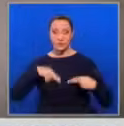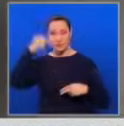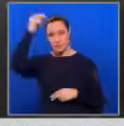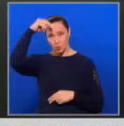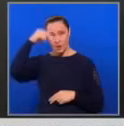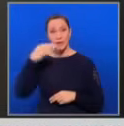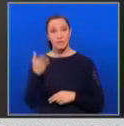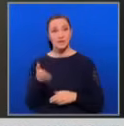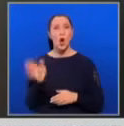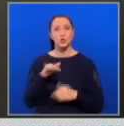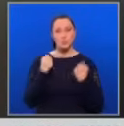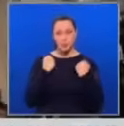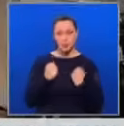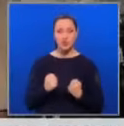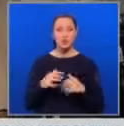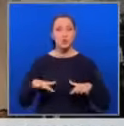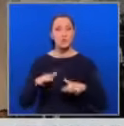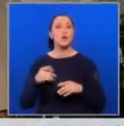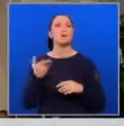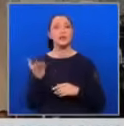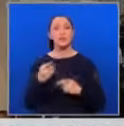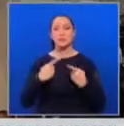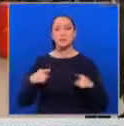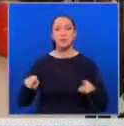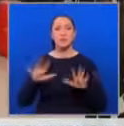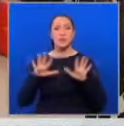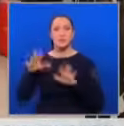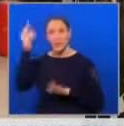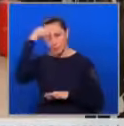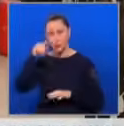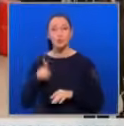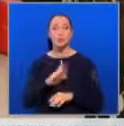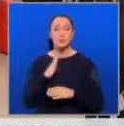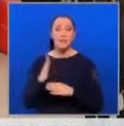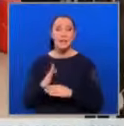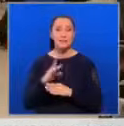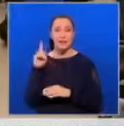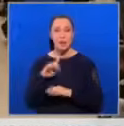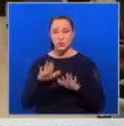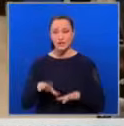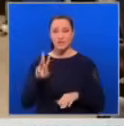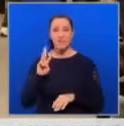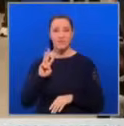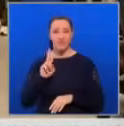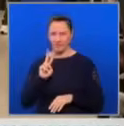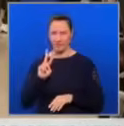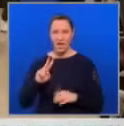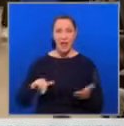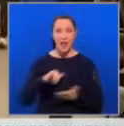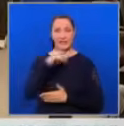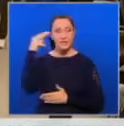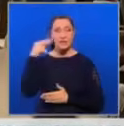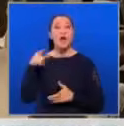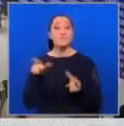нас те са в още по-сложна ситуация от тази на останалите десетки българи които изкарват последните дни на две летища в мюнхен защото с тях е и